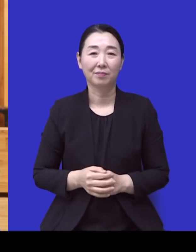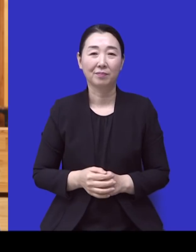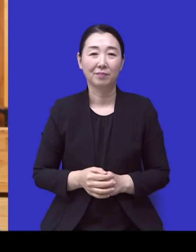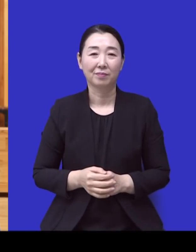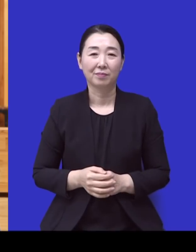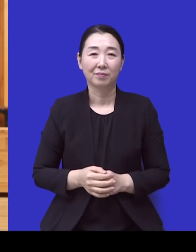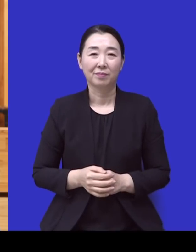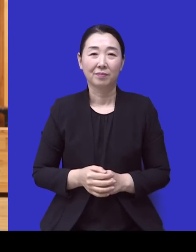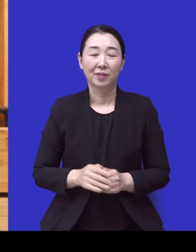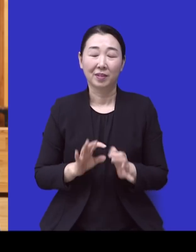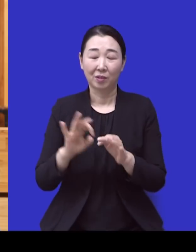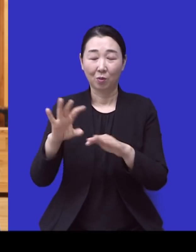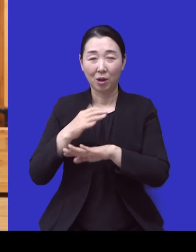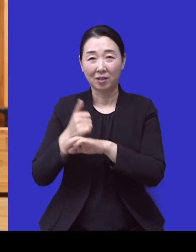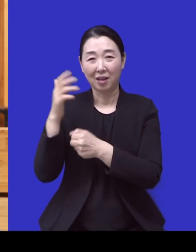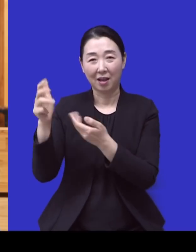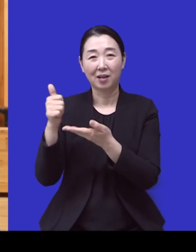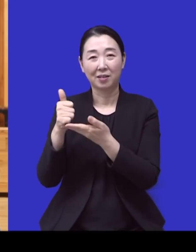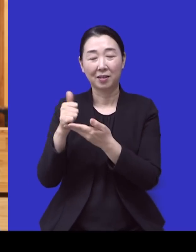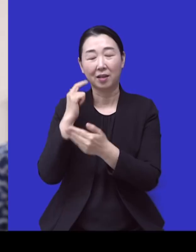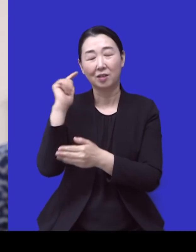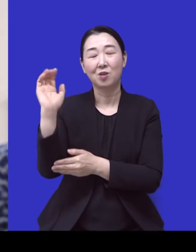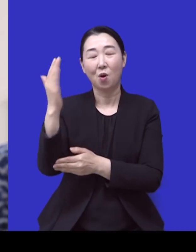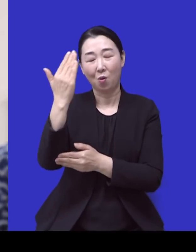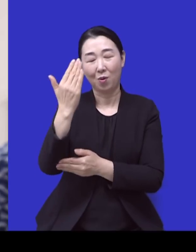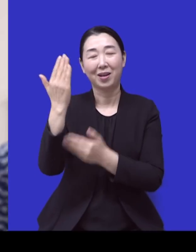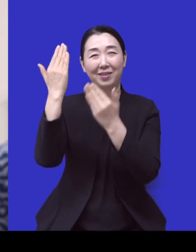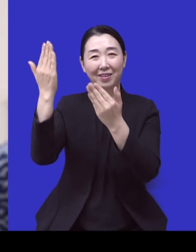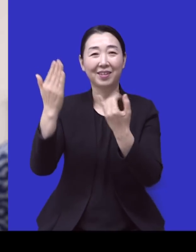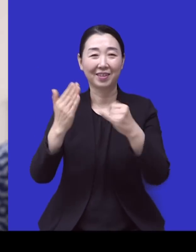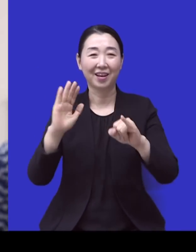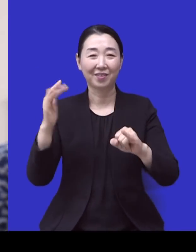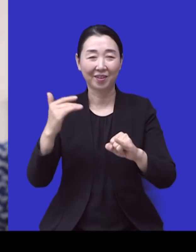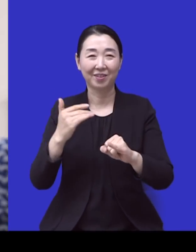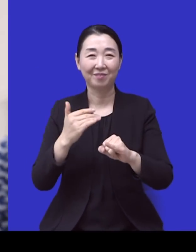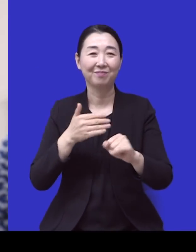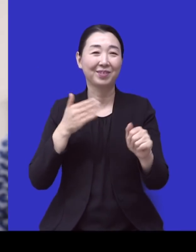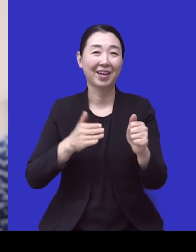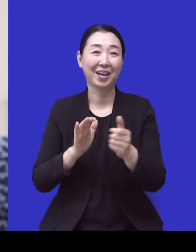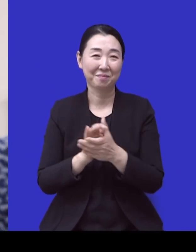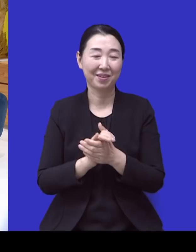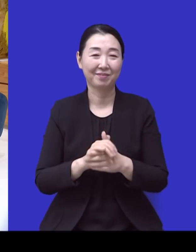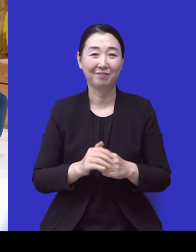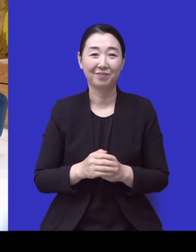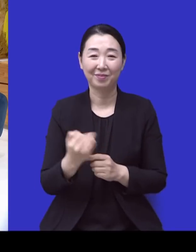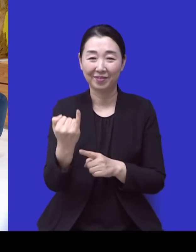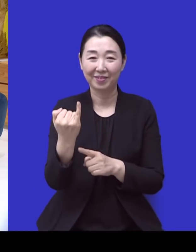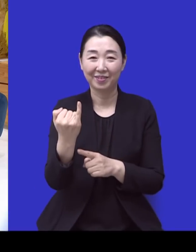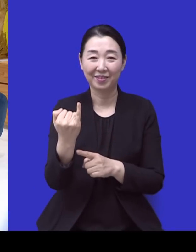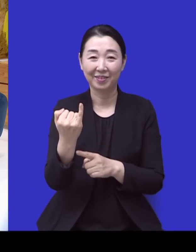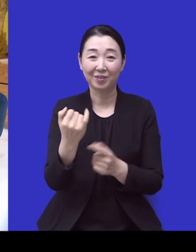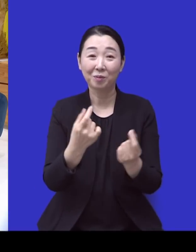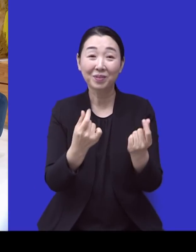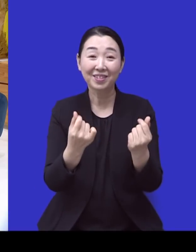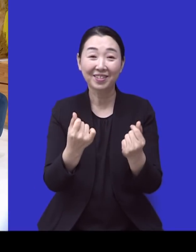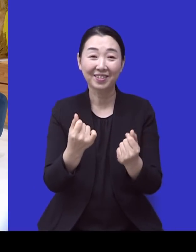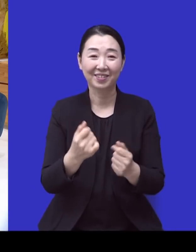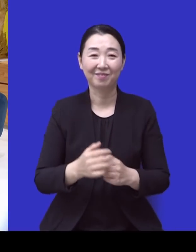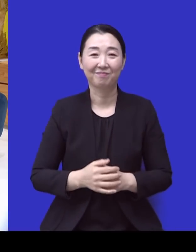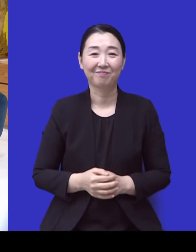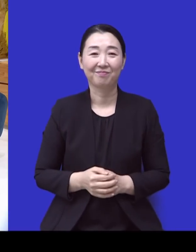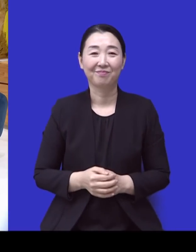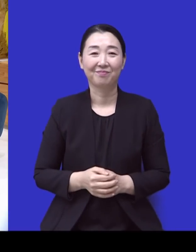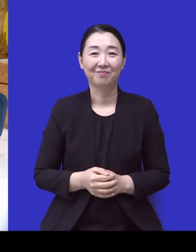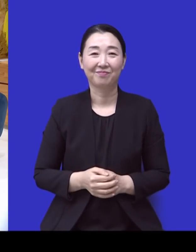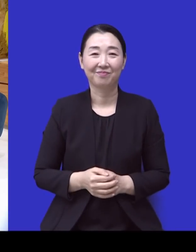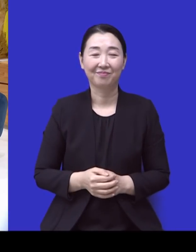계속 그 왕 대신 하나님께 큰 영광 돌리는 딸이 됐으면 아멘. 좋겠어요. 네. 우리 연희엘 자매 좀 비슷한 캐릭터 같아요. 연희엘 자매도